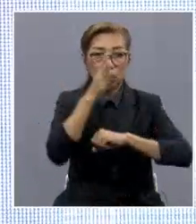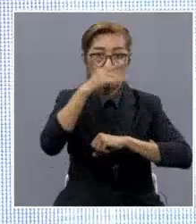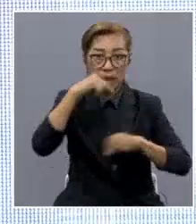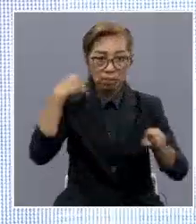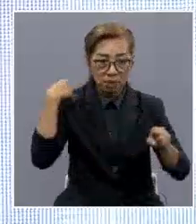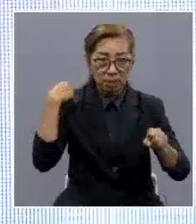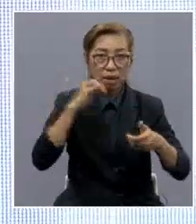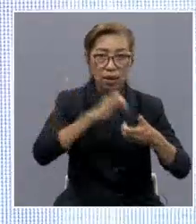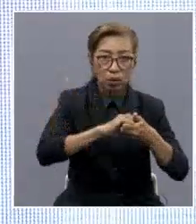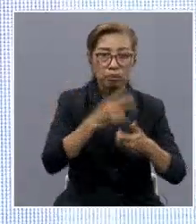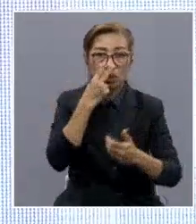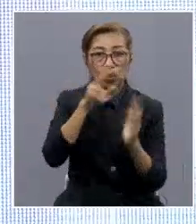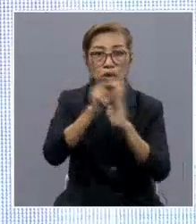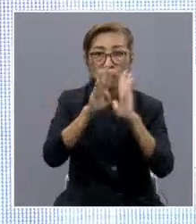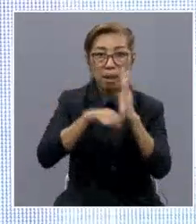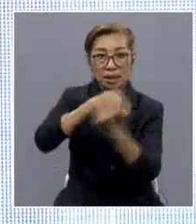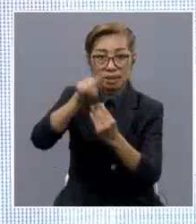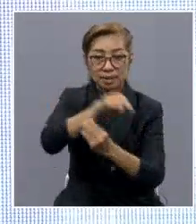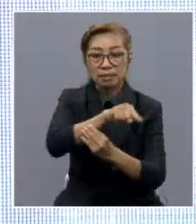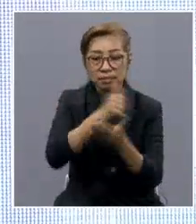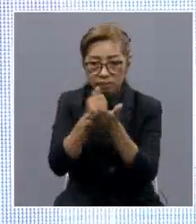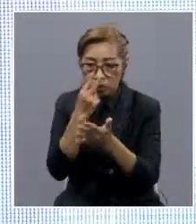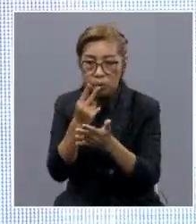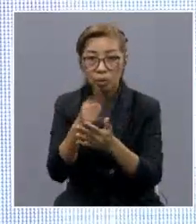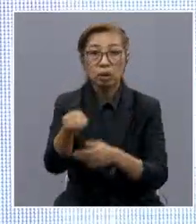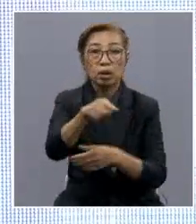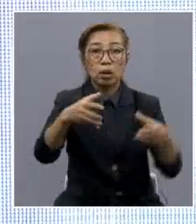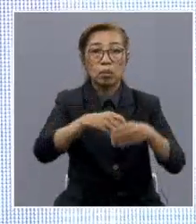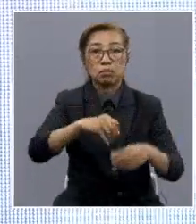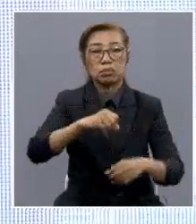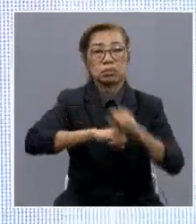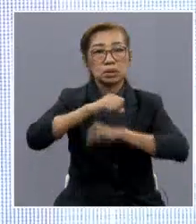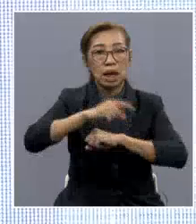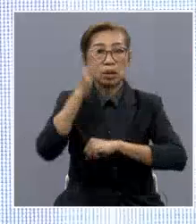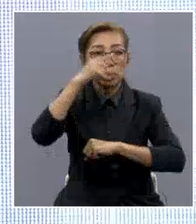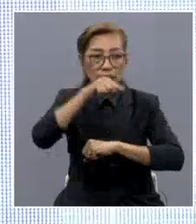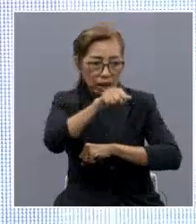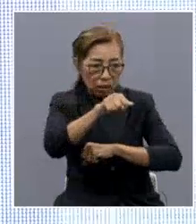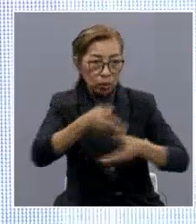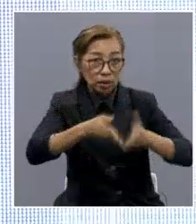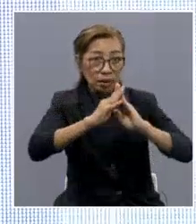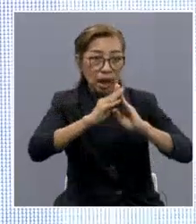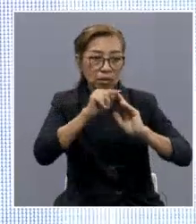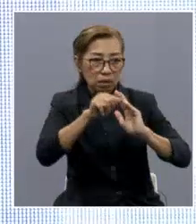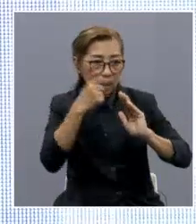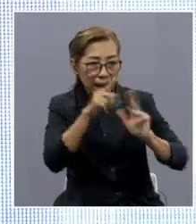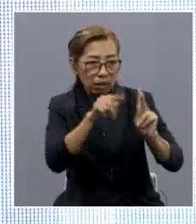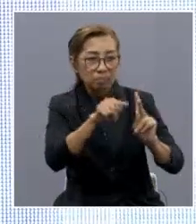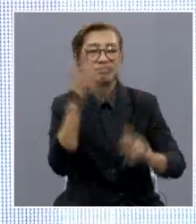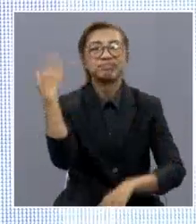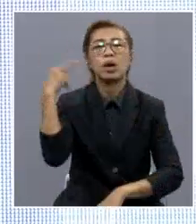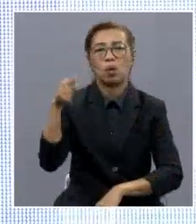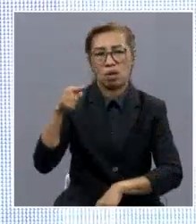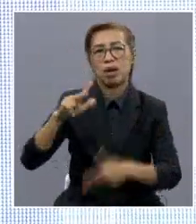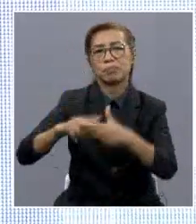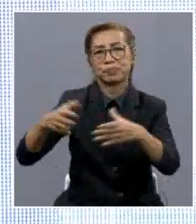ในเรื่องของนโยบายเศรษฐกิจนะครับซึ่งถ้าไปดูชมหน้าชมตาของผู้ก่อตั้งพรรคสร้างอนาคตไทยปัจจุบันเนี่ยส่วนใหญ่ก็เป็นอดีตผู้บริหารแล้วก็เป็นส